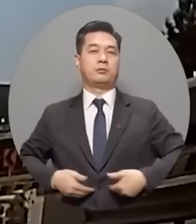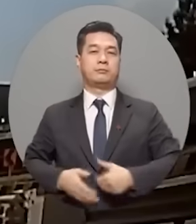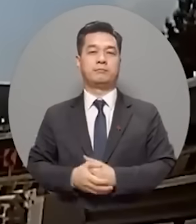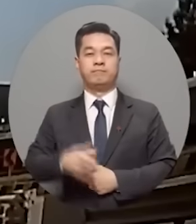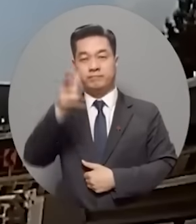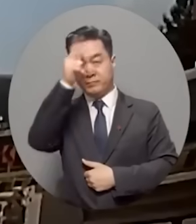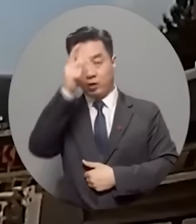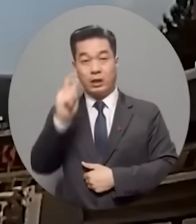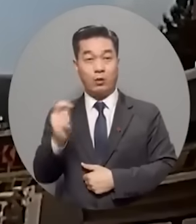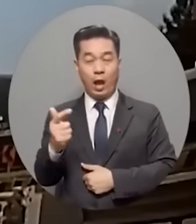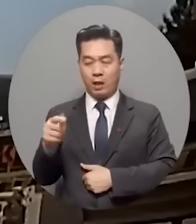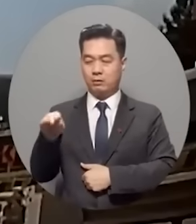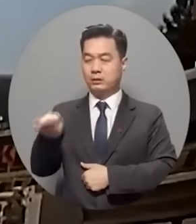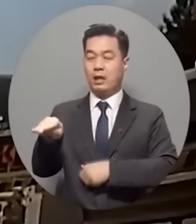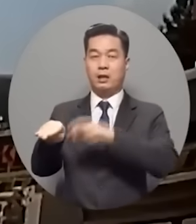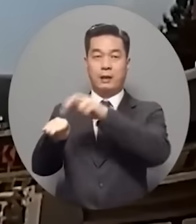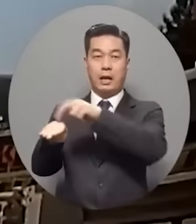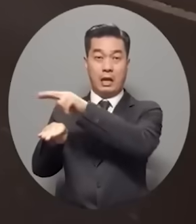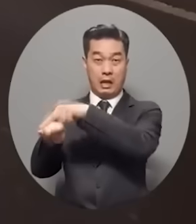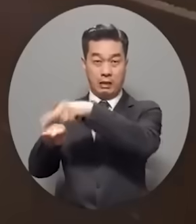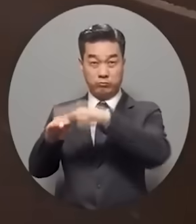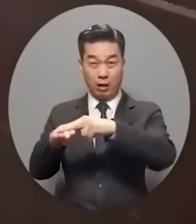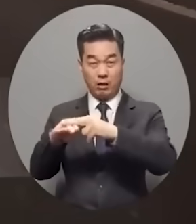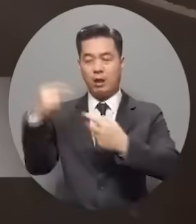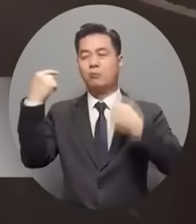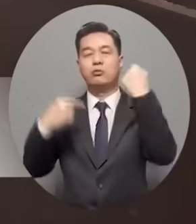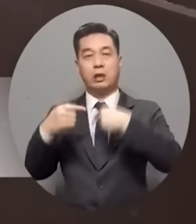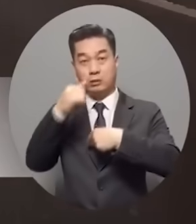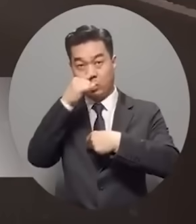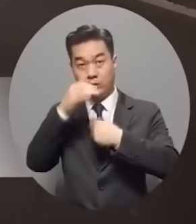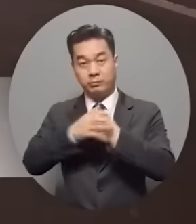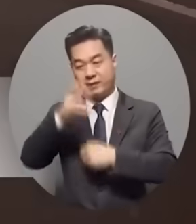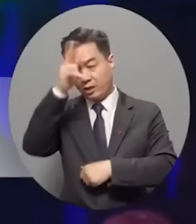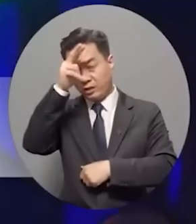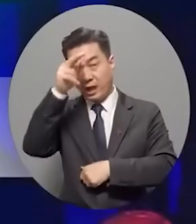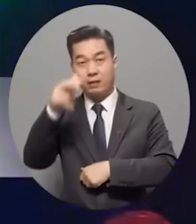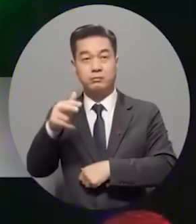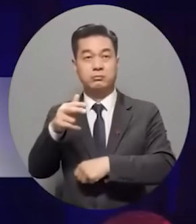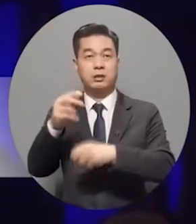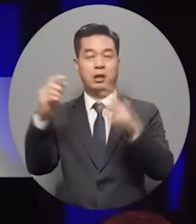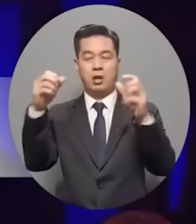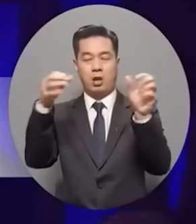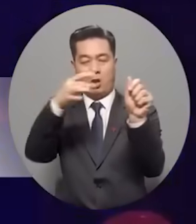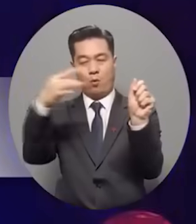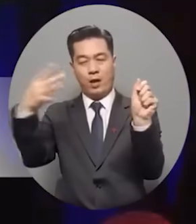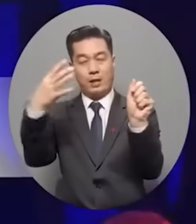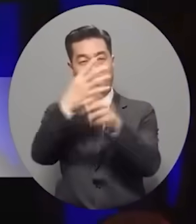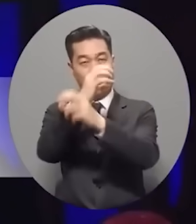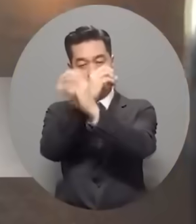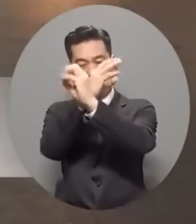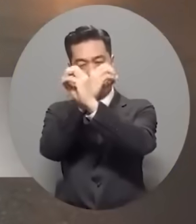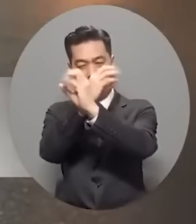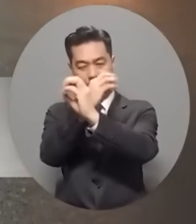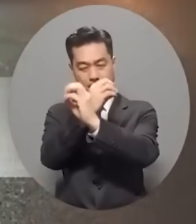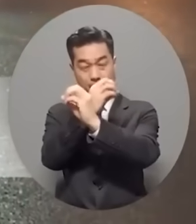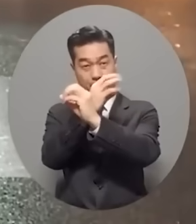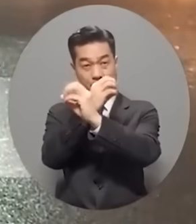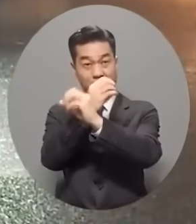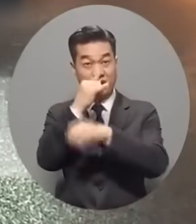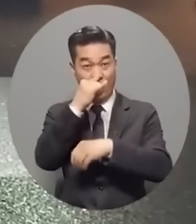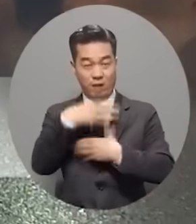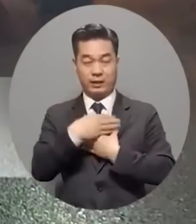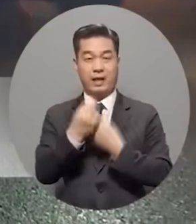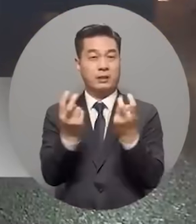당시 차 안에 있다 부상을 입었습니다. 하지만 경찰은 화살표 경광등과 사이렌으로 안전조치를 했고 안전조치